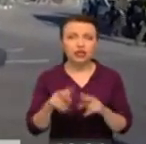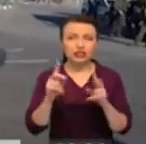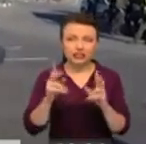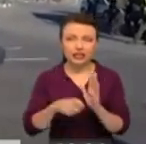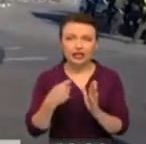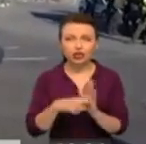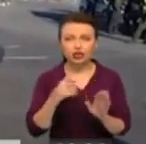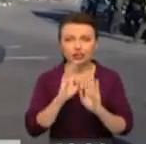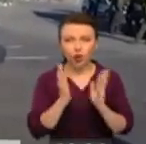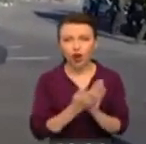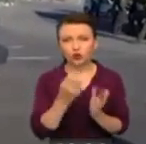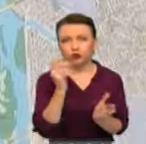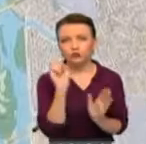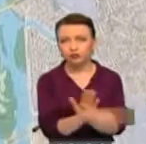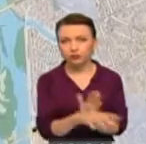ізоляторі столиці.